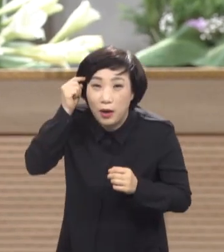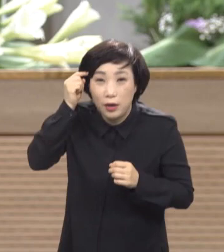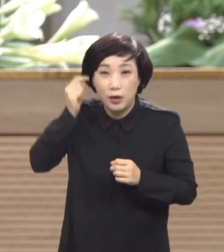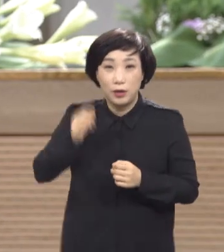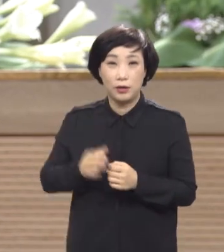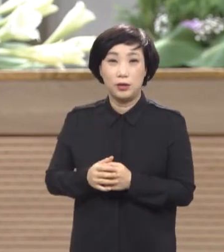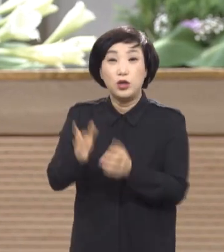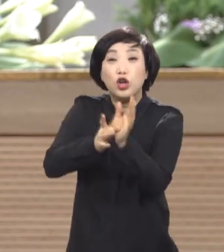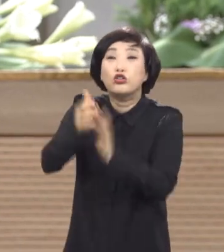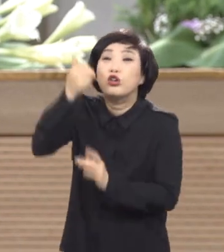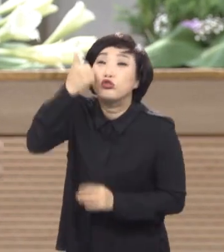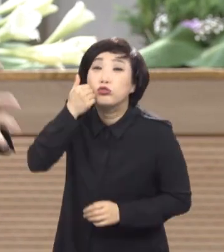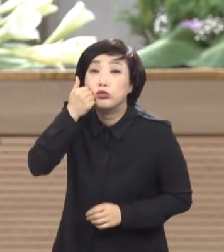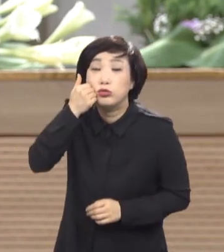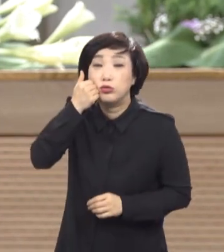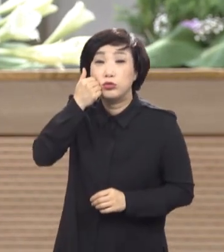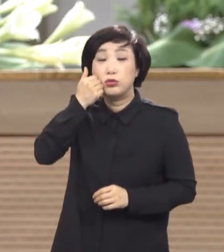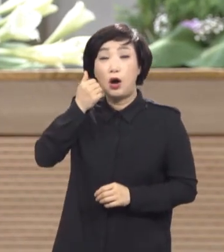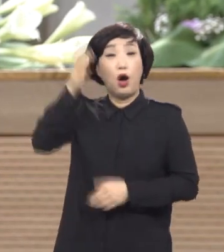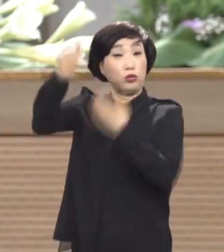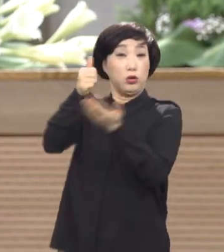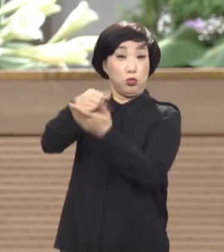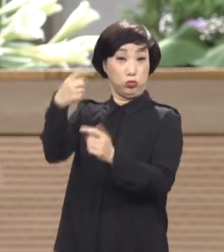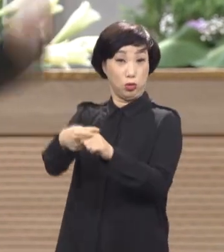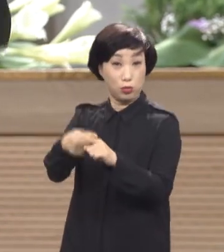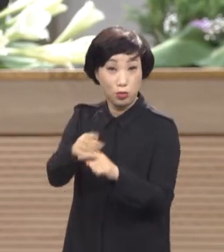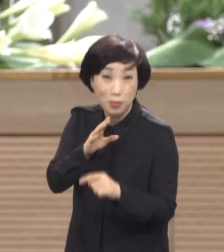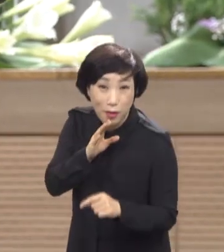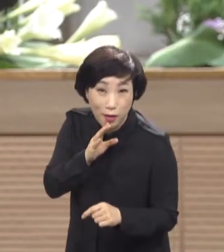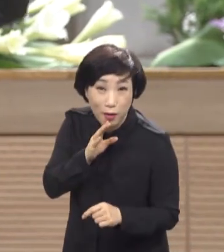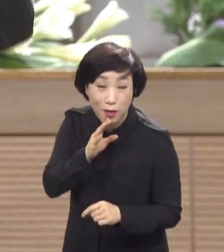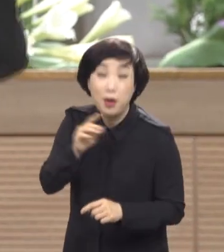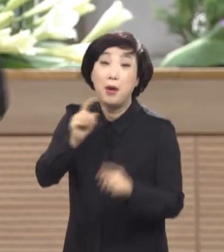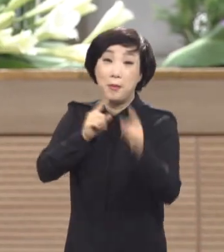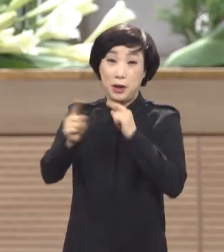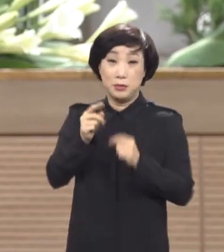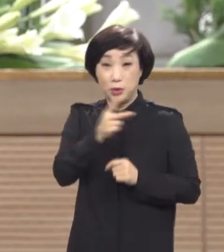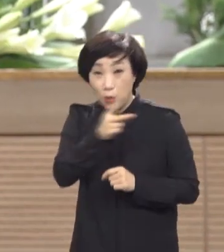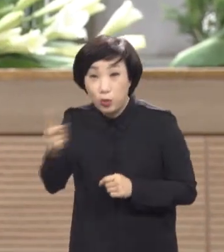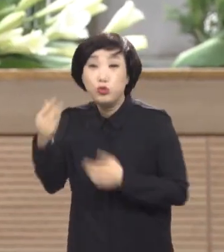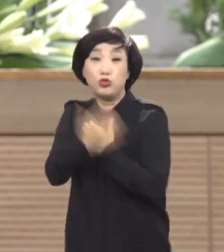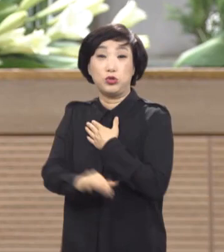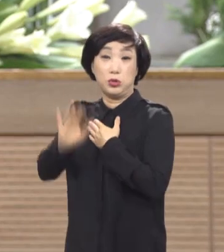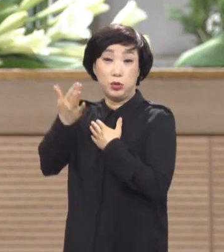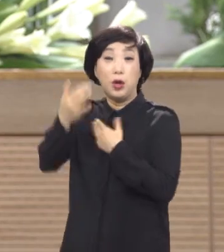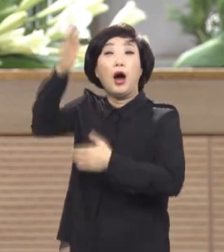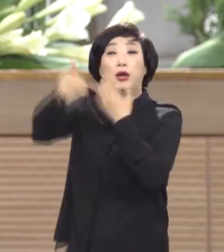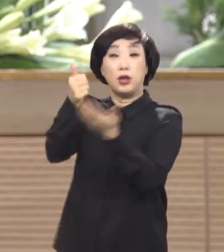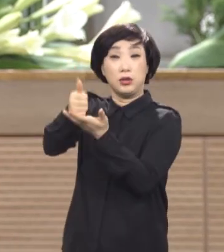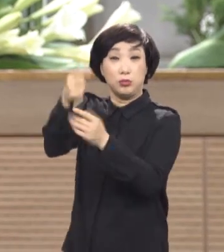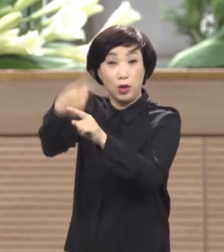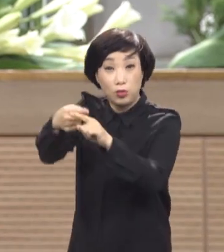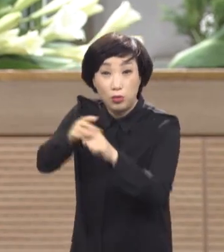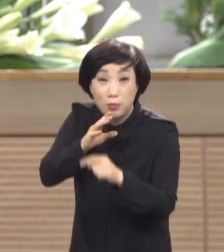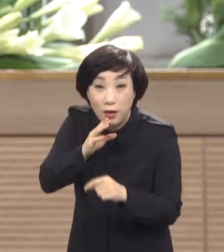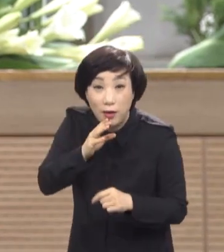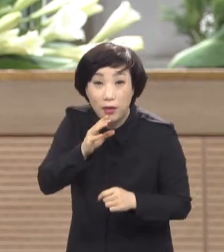누구냐 신분이 하나님이시라니까 말씀이 육신이 된 하나님이시라니까